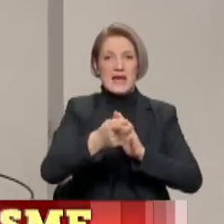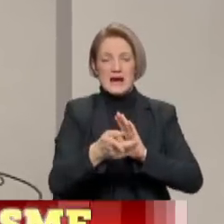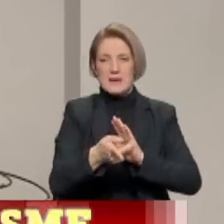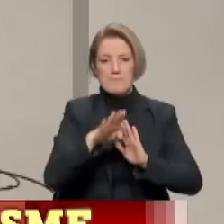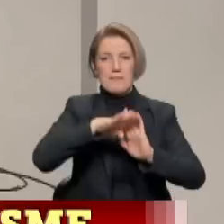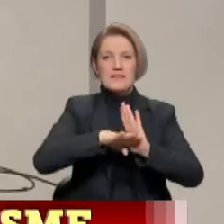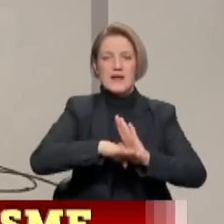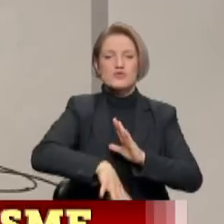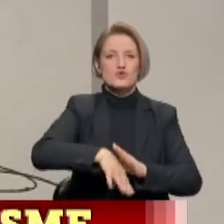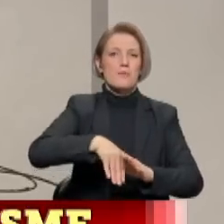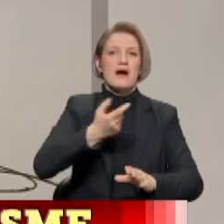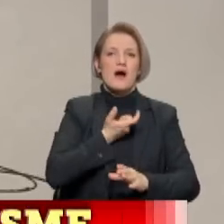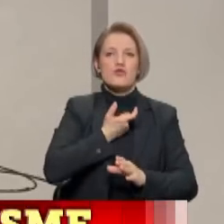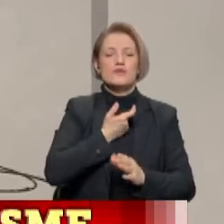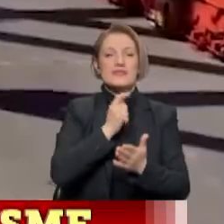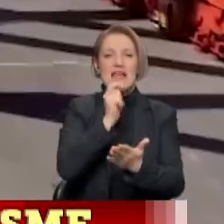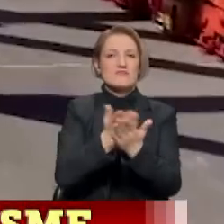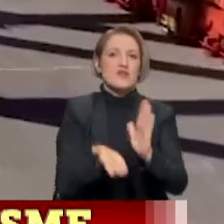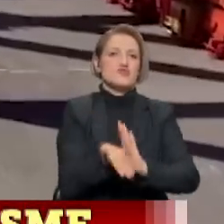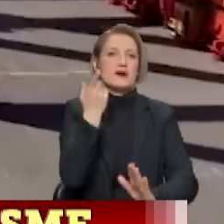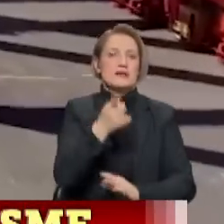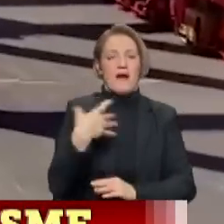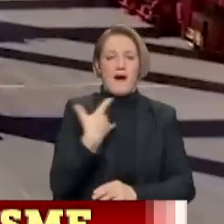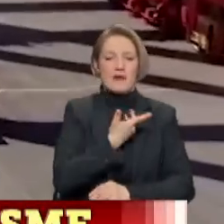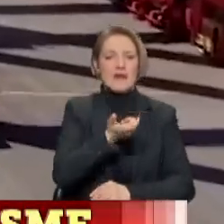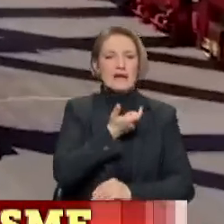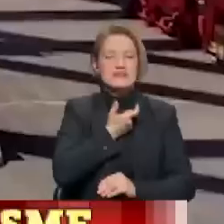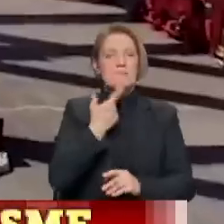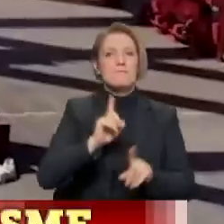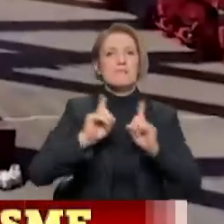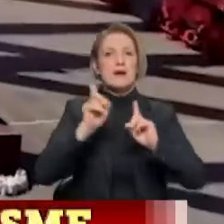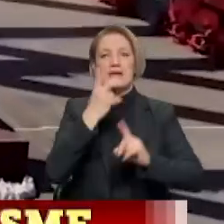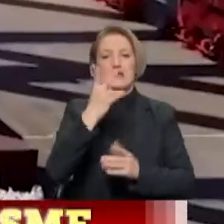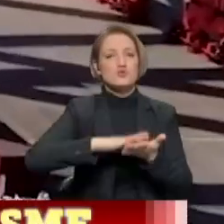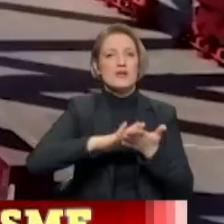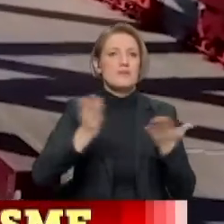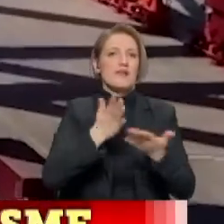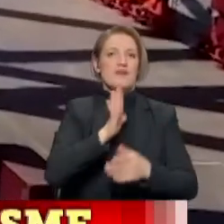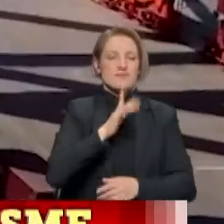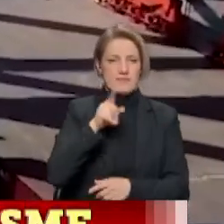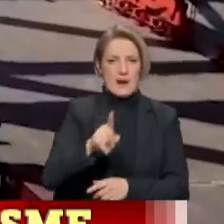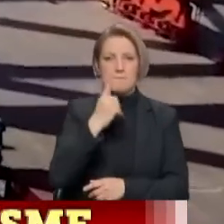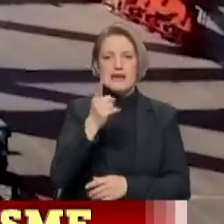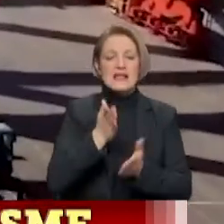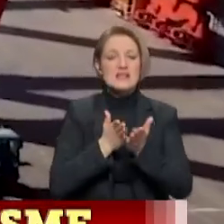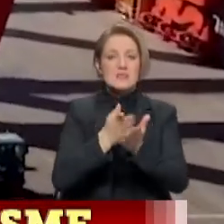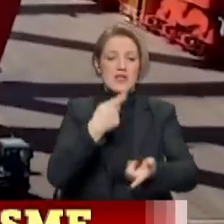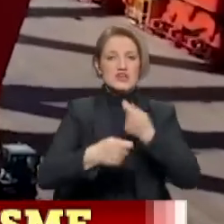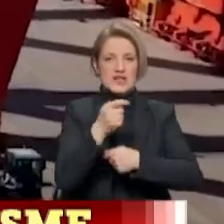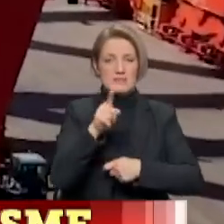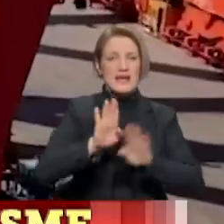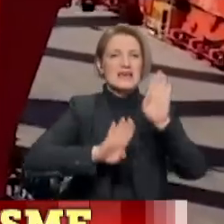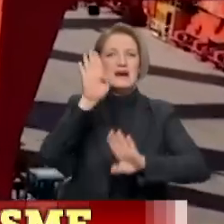torba kanun teklifinden çıkarıldı. Ama daha önce Anayasa Mahkemesi'nin iptal ettiği iki düzenleme daha var torba kanunda. Biri limanların